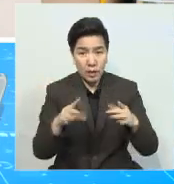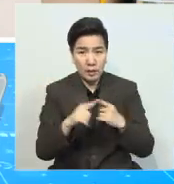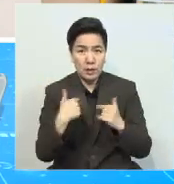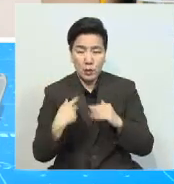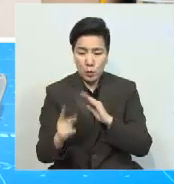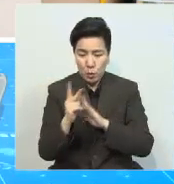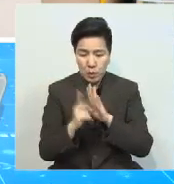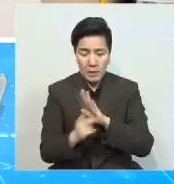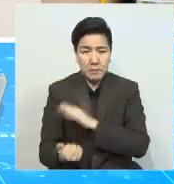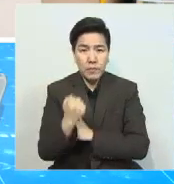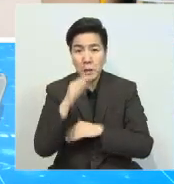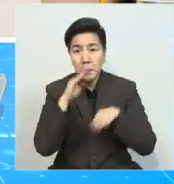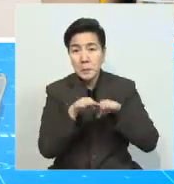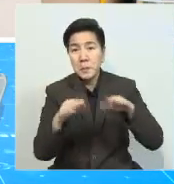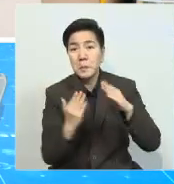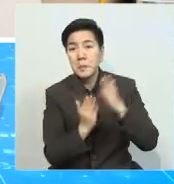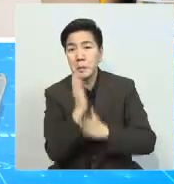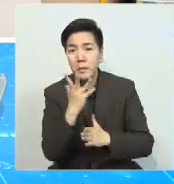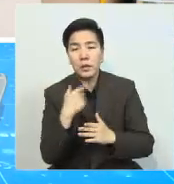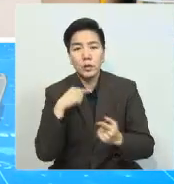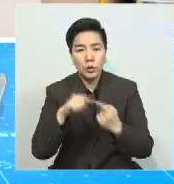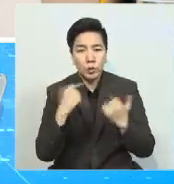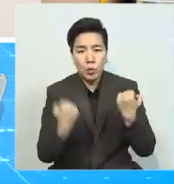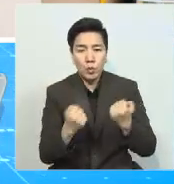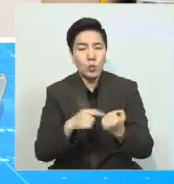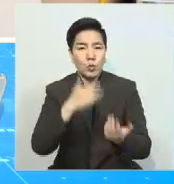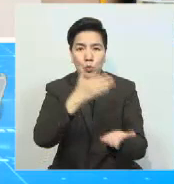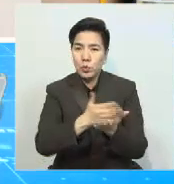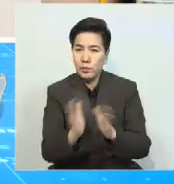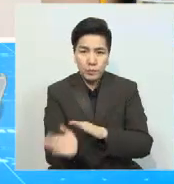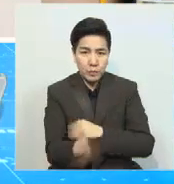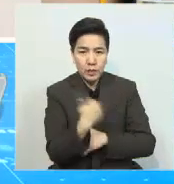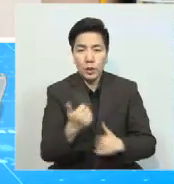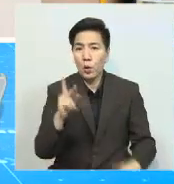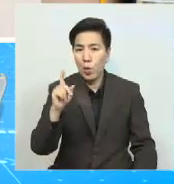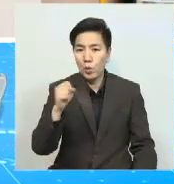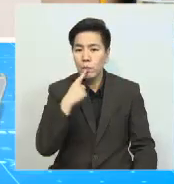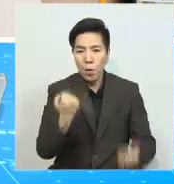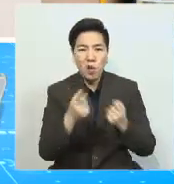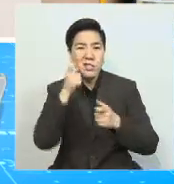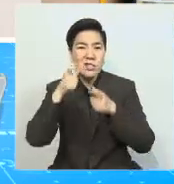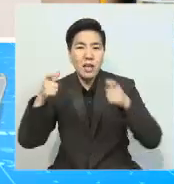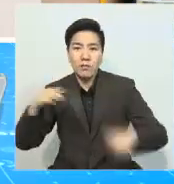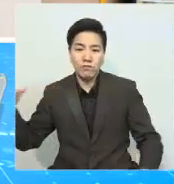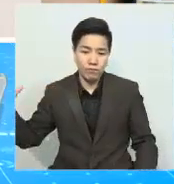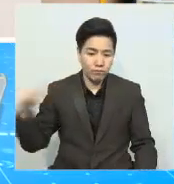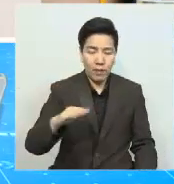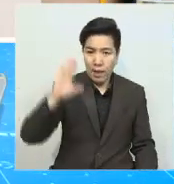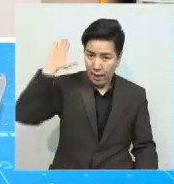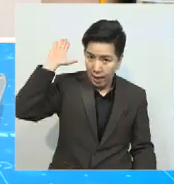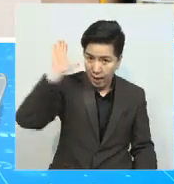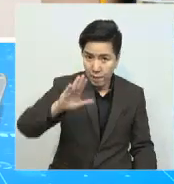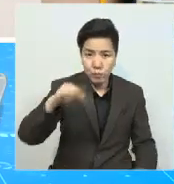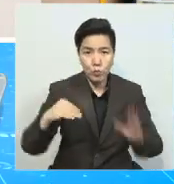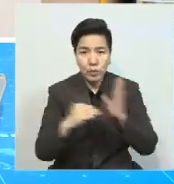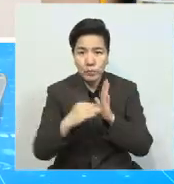ข้มงวดเมื่อไม่ผ่านเนี่ยก็ต้องไม่ให้ใช้รถทันทีเลยขนส่งก็จะพูดถึงรถใหญ่ไม่ให้เข้ามาในเขตกรุงเทพมห